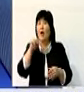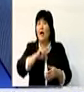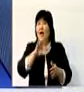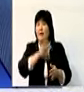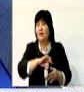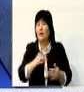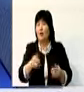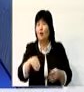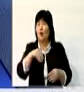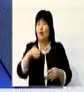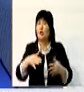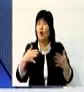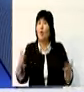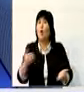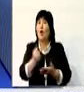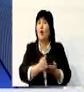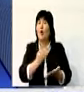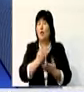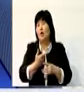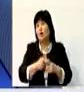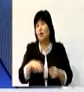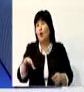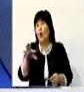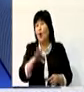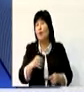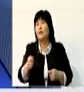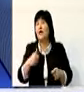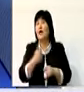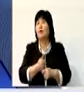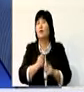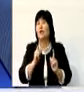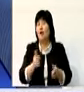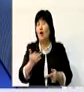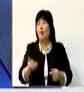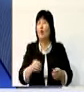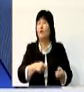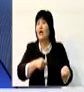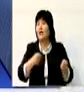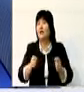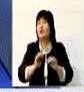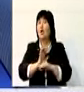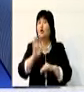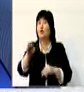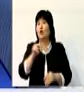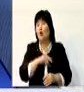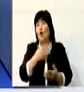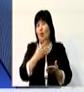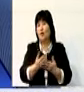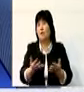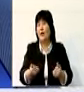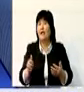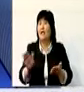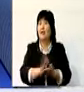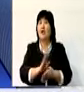Бізде бұл тыңайтқыштың мол қоры бар. Сондықтан облыс әкімдігімен келісіп, оны тиеу және жөнелту жұмыстарын өз мойнымызға алып